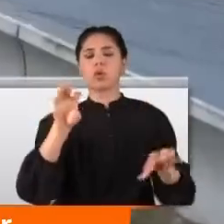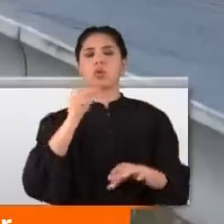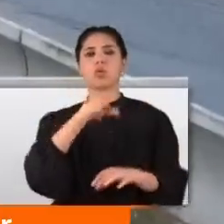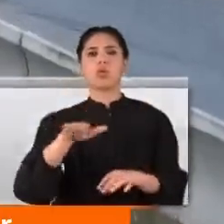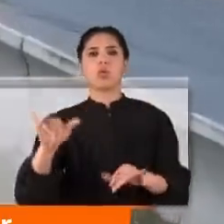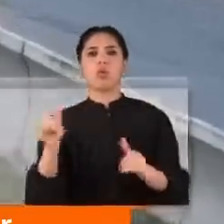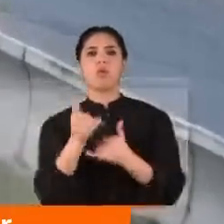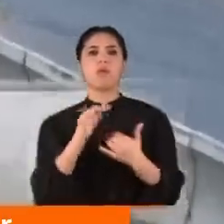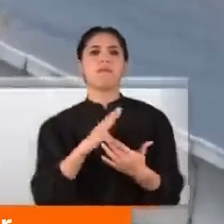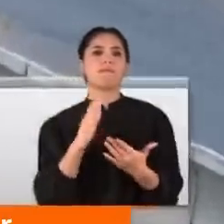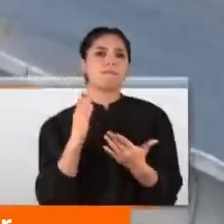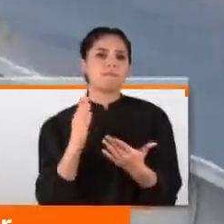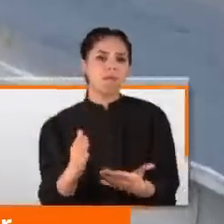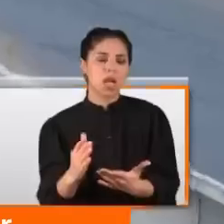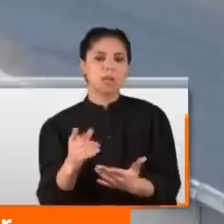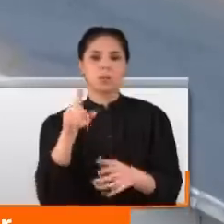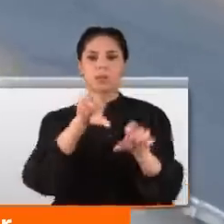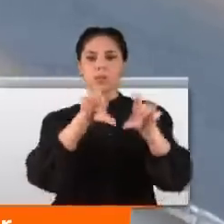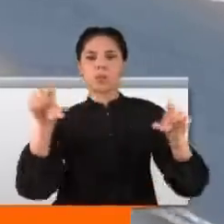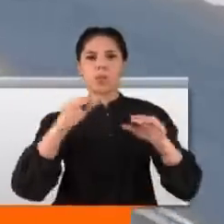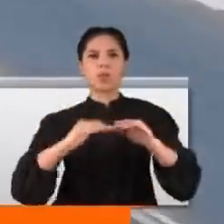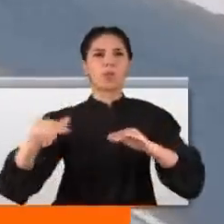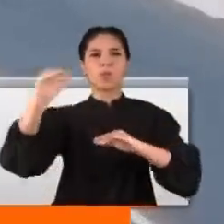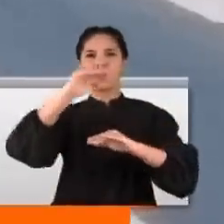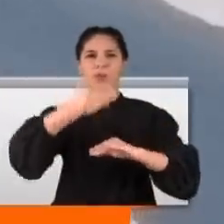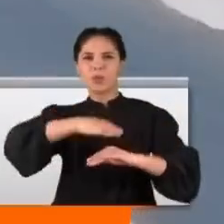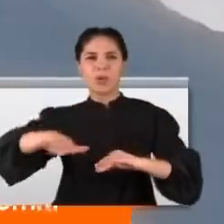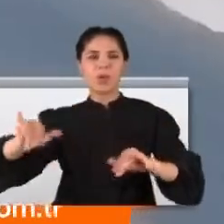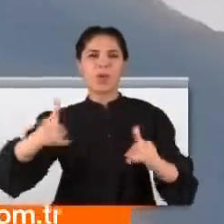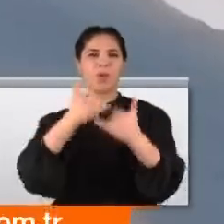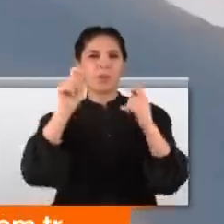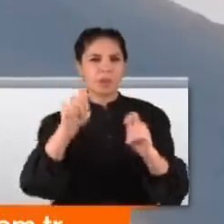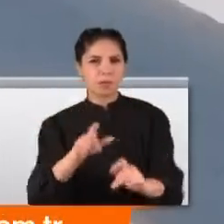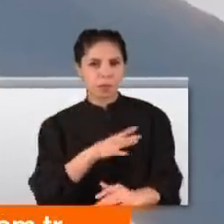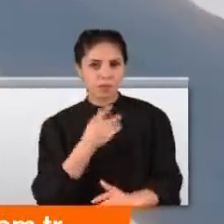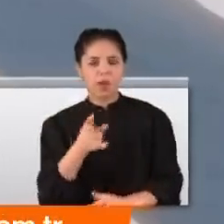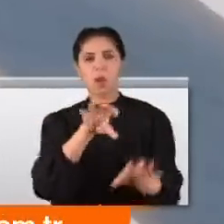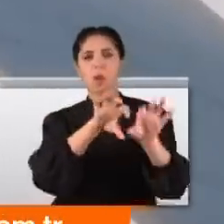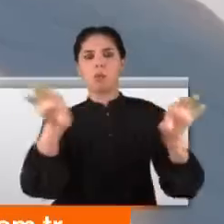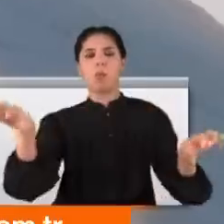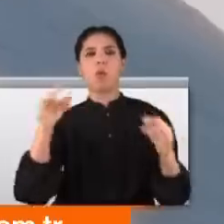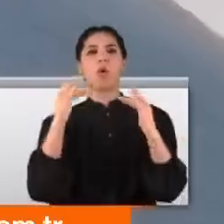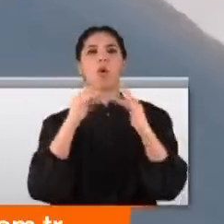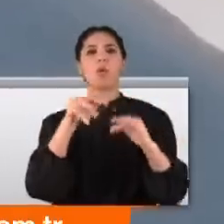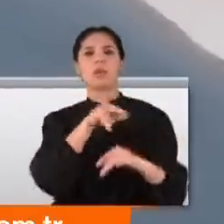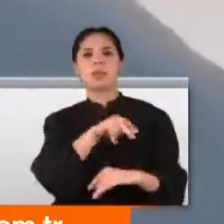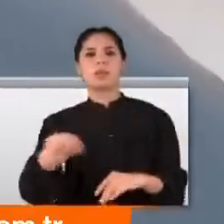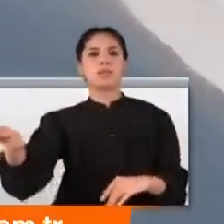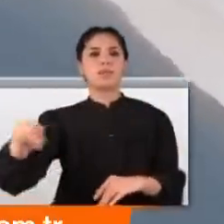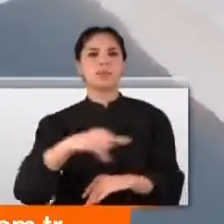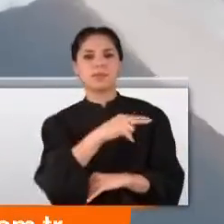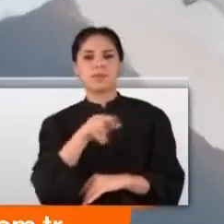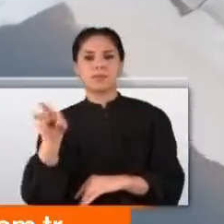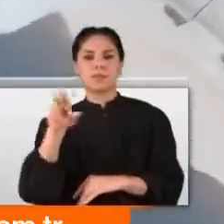oyun alanı haline gelmiş durumda. Borunun üzerine çıkan çocuklar oyunlar oynuyor, boruyu köprü gibi kullanıyor ve